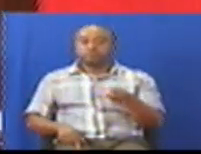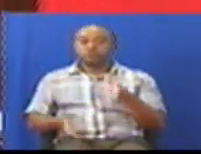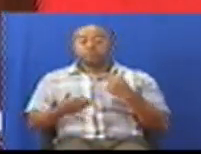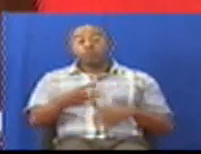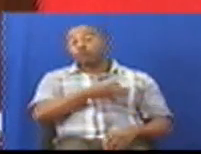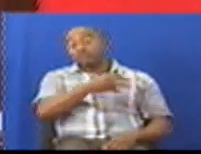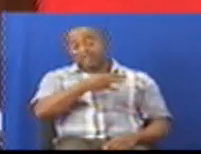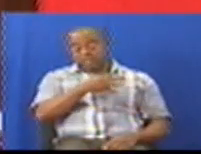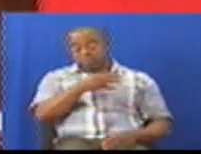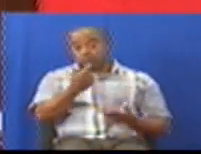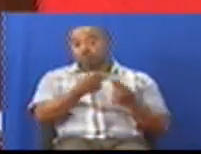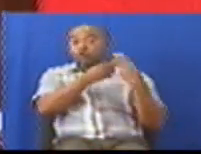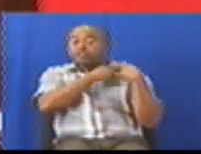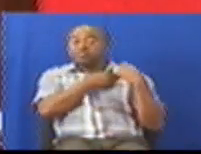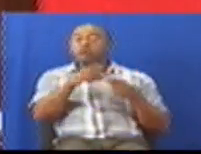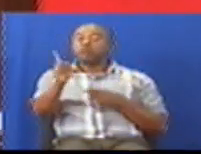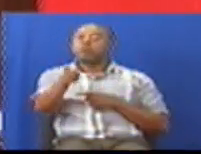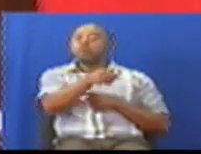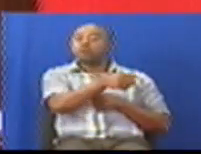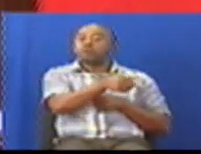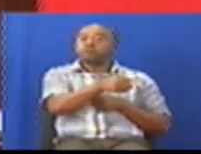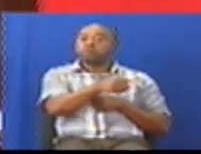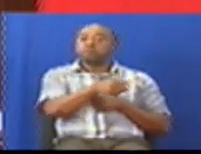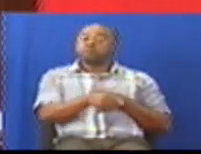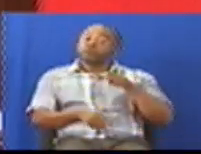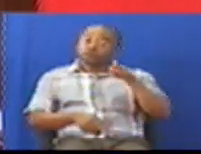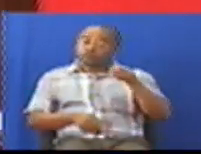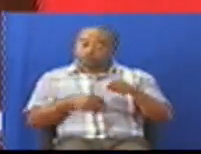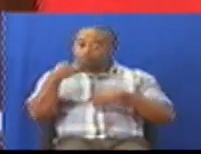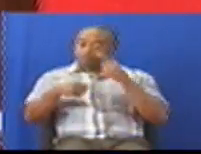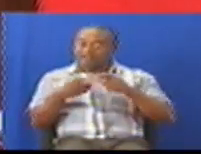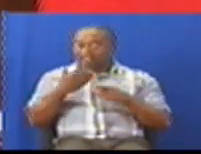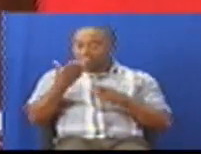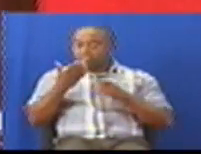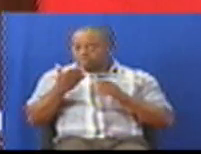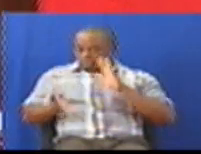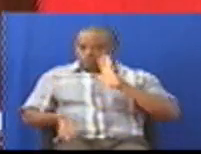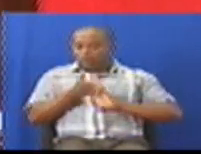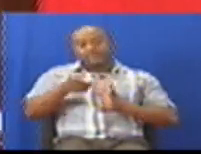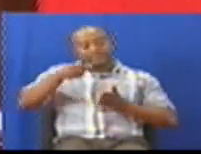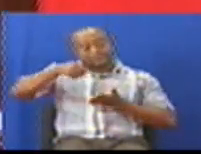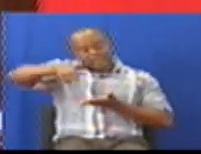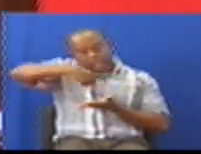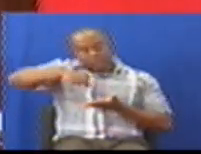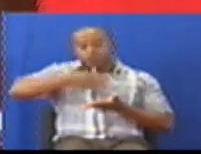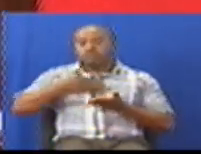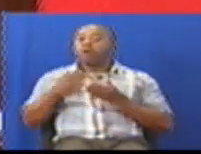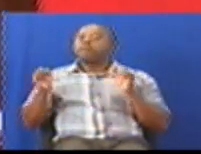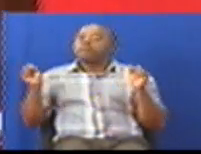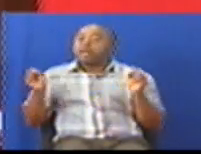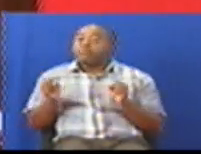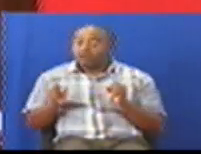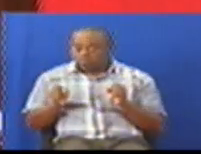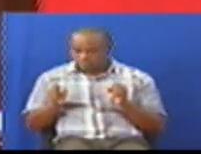hapa, waone namna mradi ule uweze kuanza katika mji wetu wa Makambako. Tunaishukuru kwamba kuna miradi